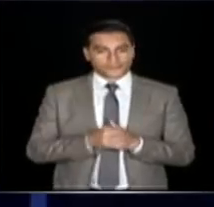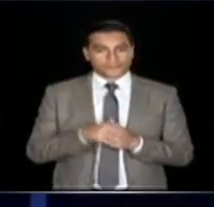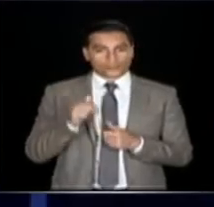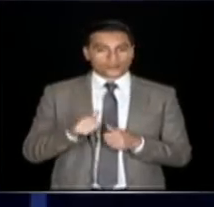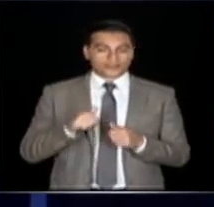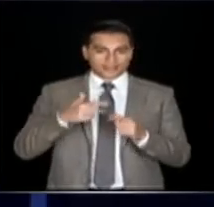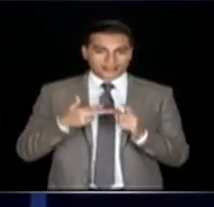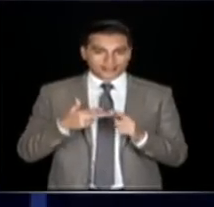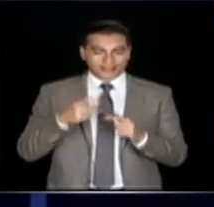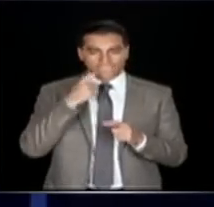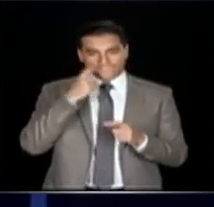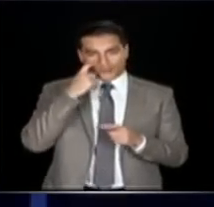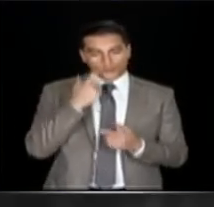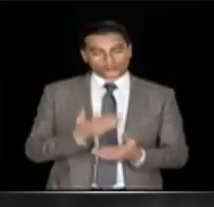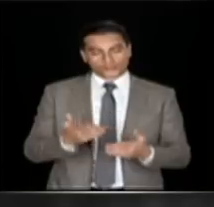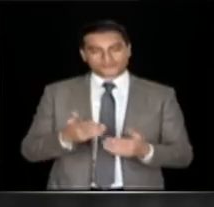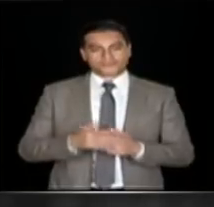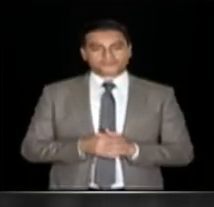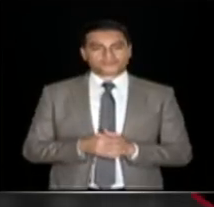مع الفقرة الثالثة، فقرة ألف نون.